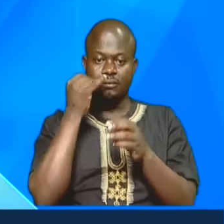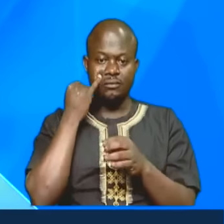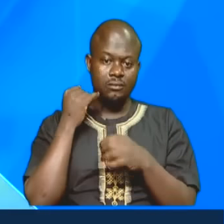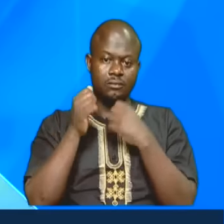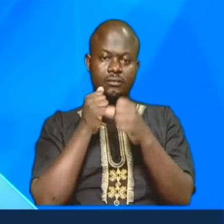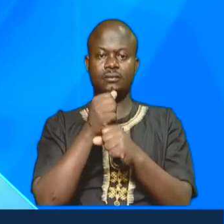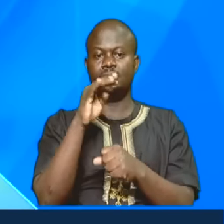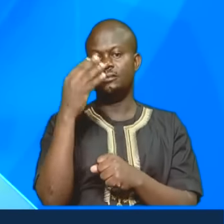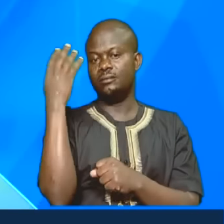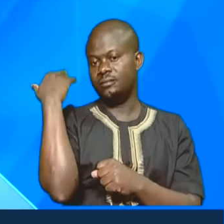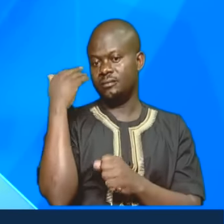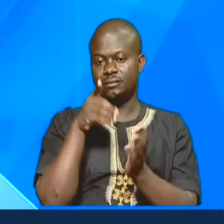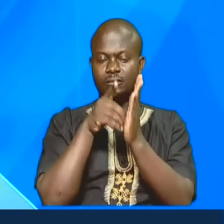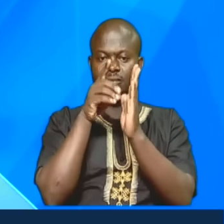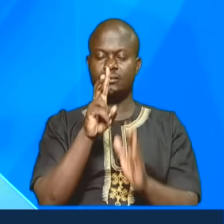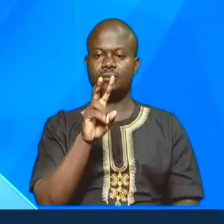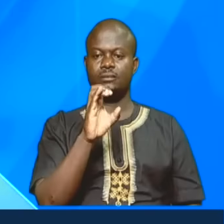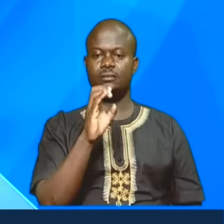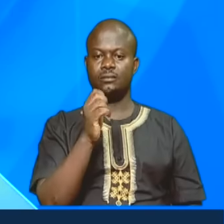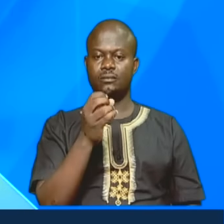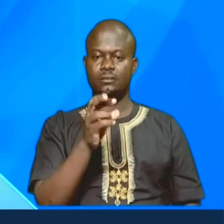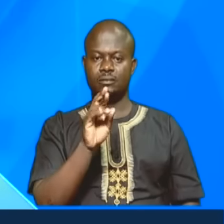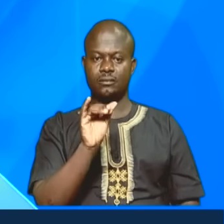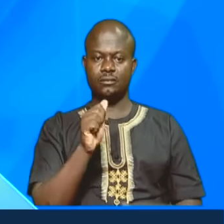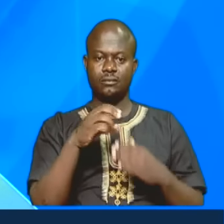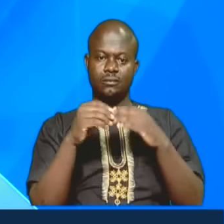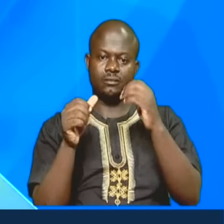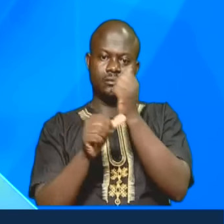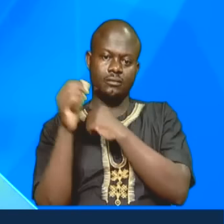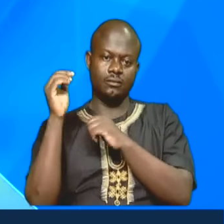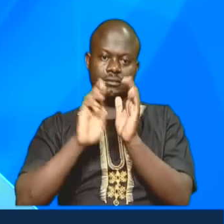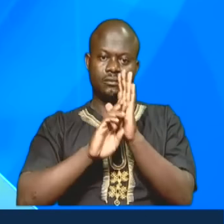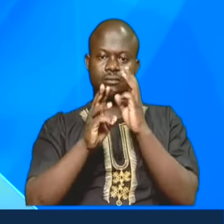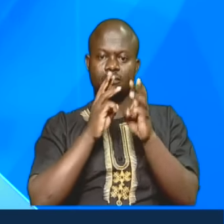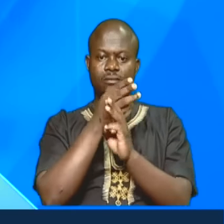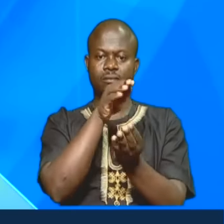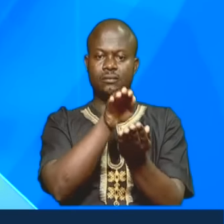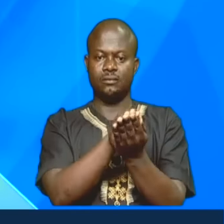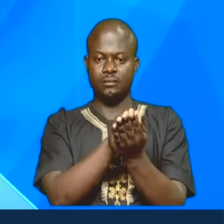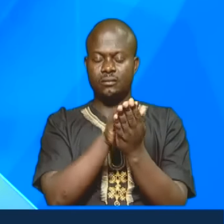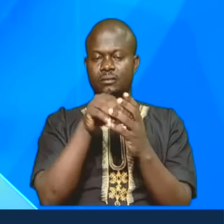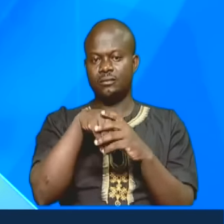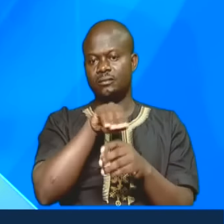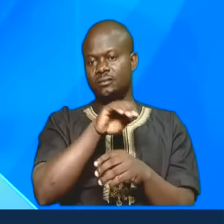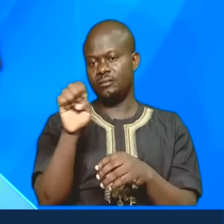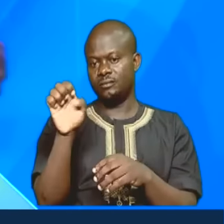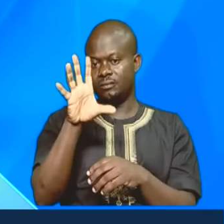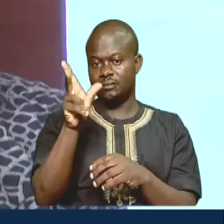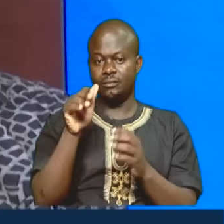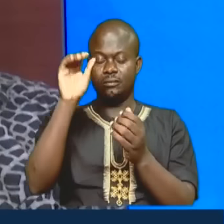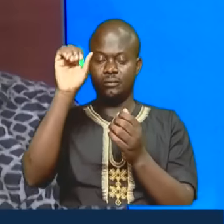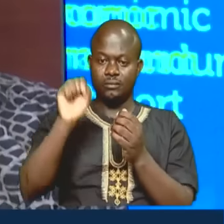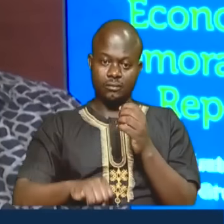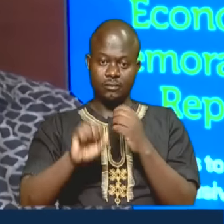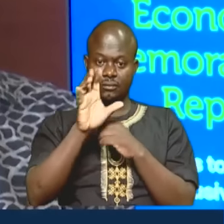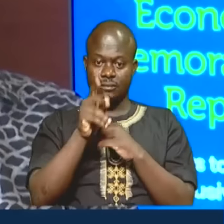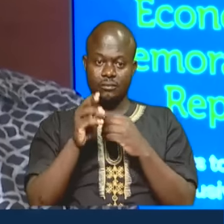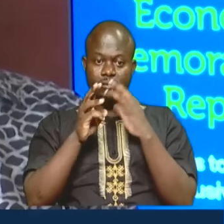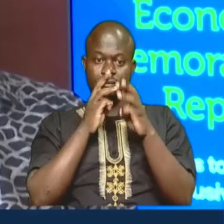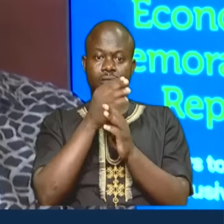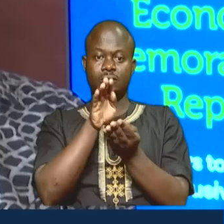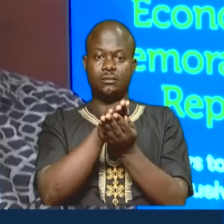ishize. Dr Victoria Kwankwa, umuyobozi wungirije uhagarariye Banki y'Isi mu karere k'Iburasirazuba n'Amajyepfo bya Afurika, avuga ko Banki y'Isi